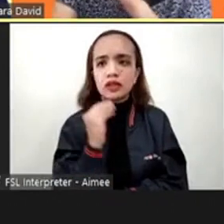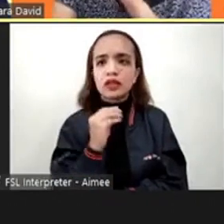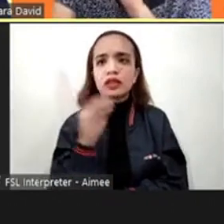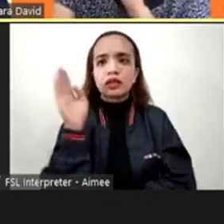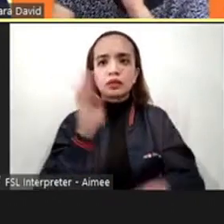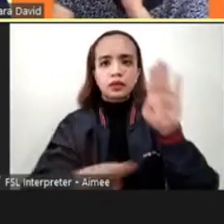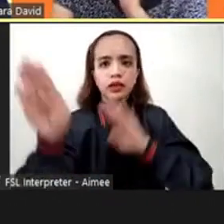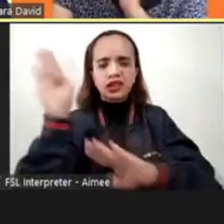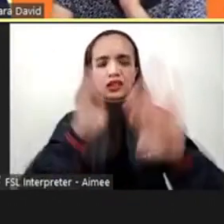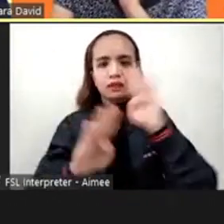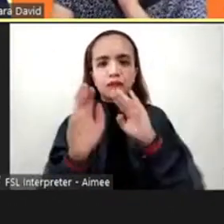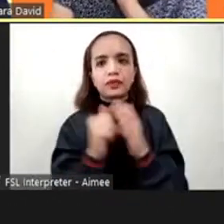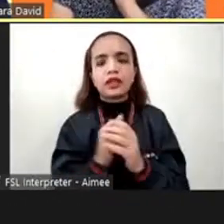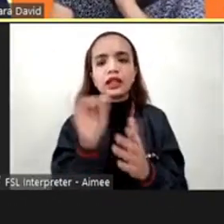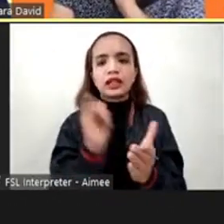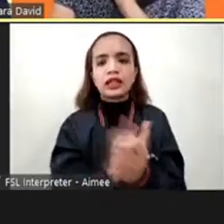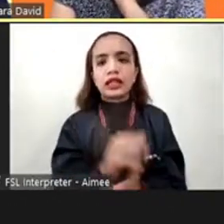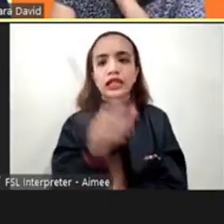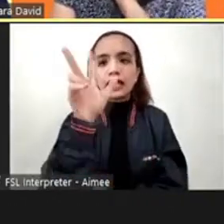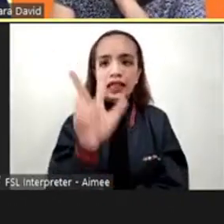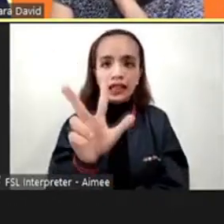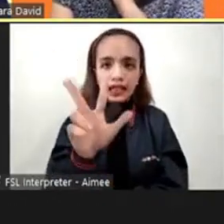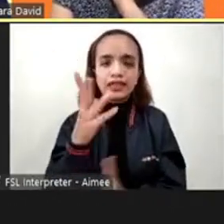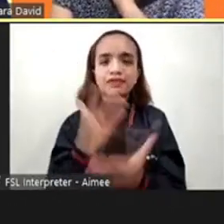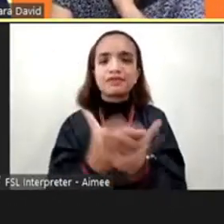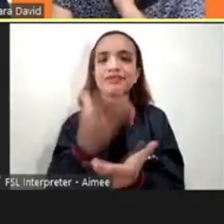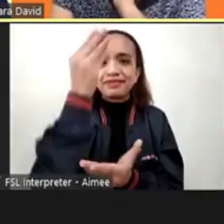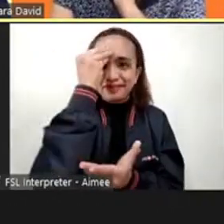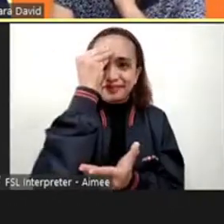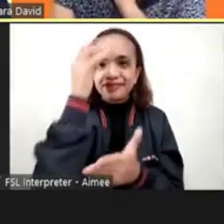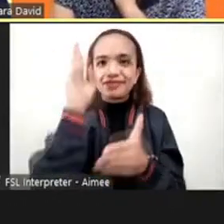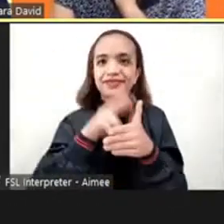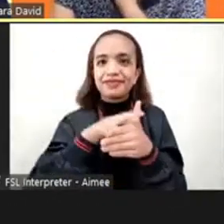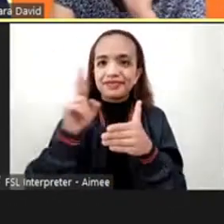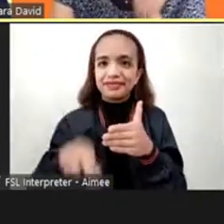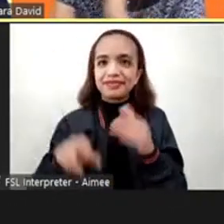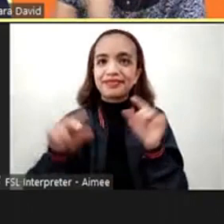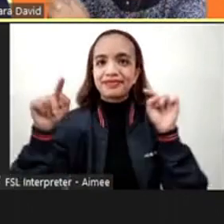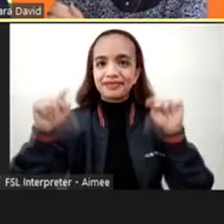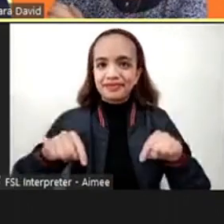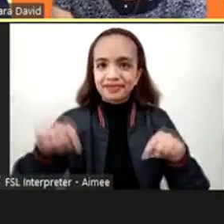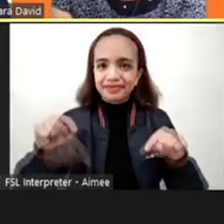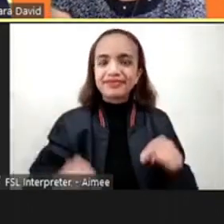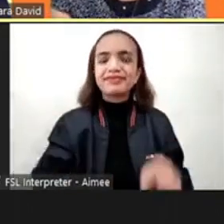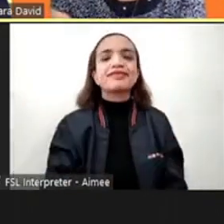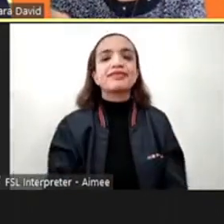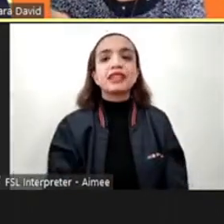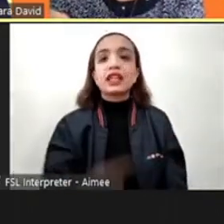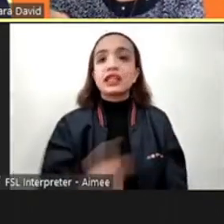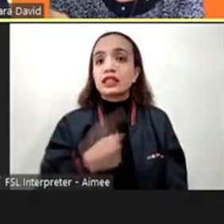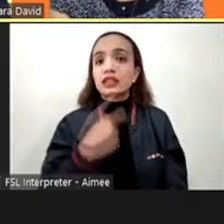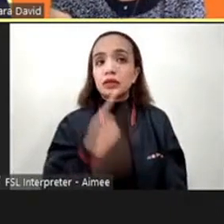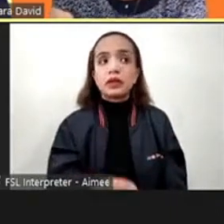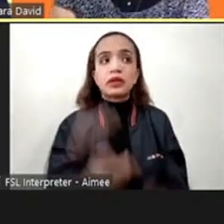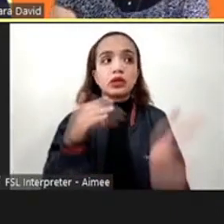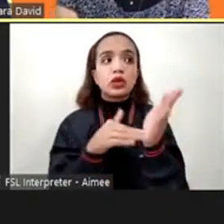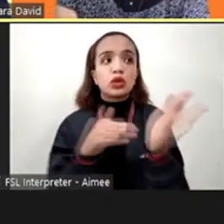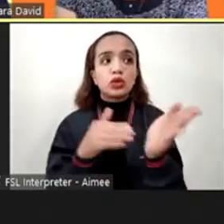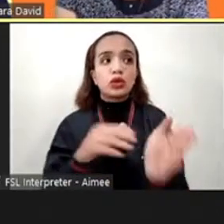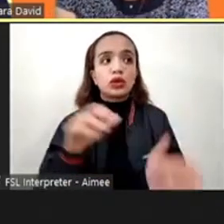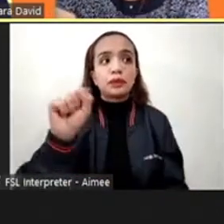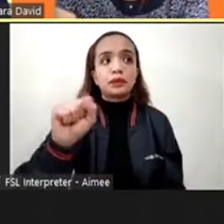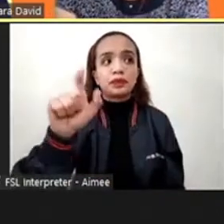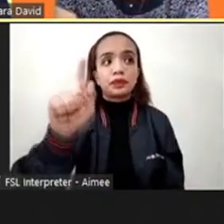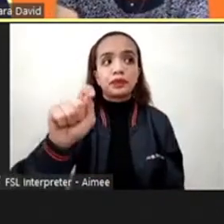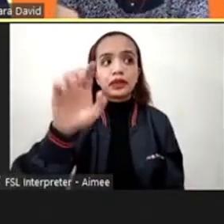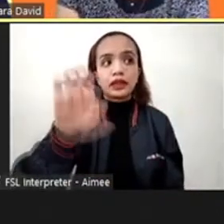ating tatlong learning outcomes sa webinar na ito. At gaya ng nabanggit kanina ni Dr. Stella,